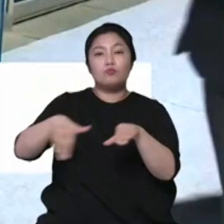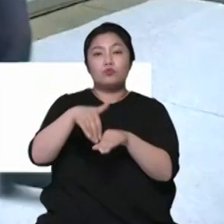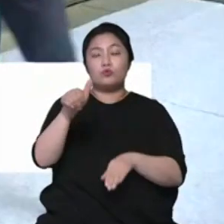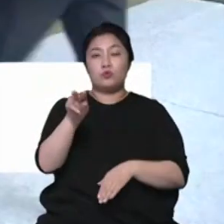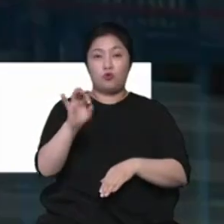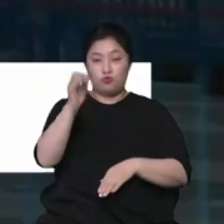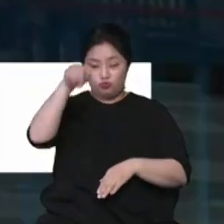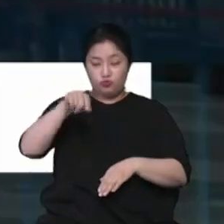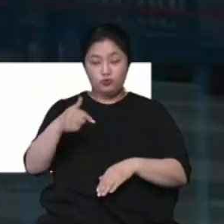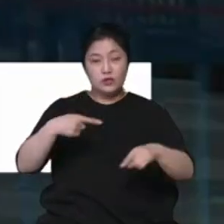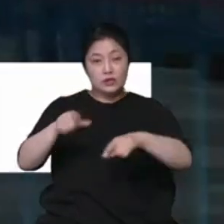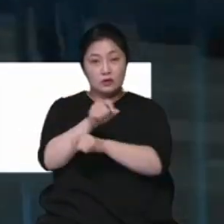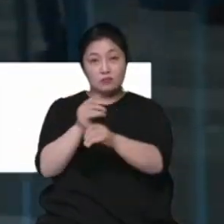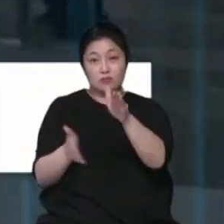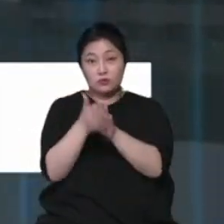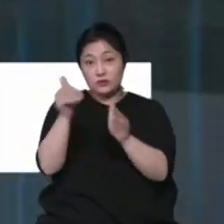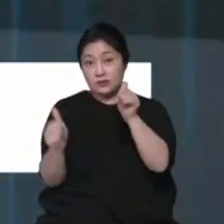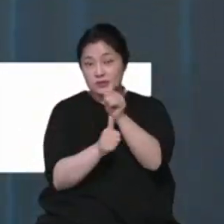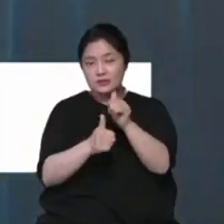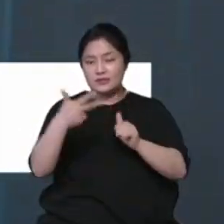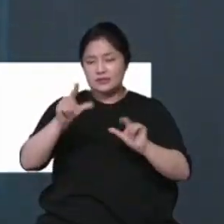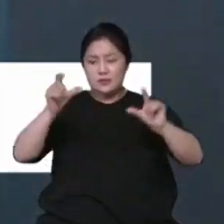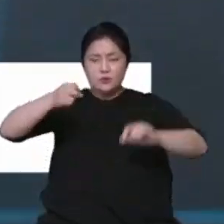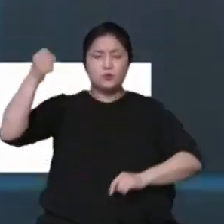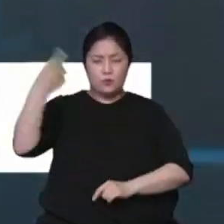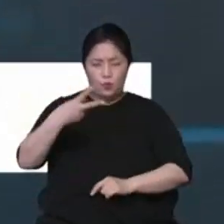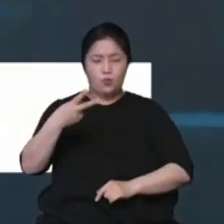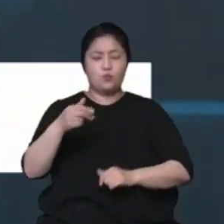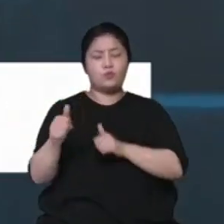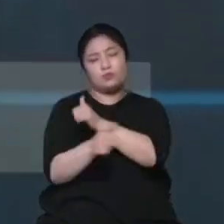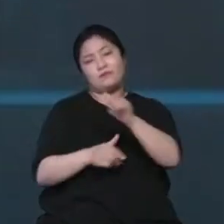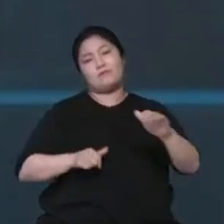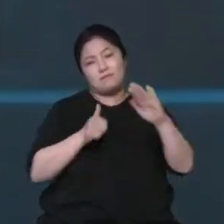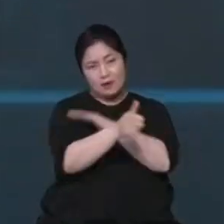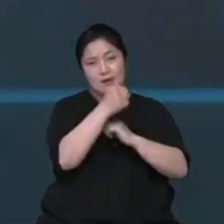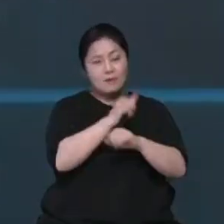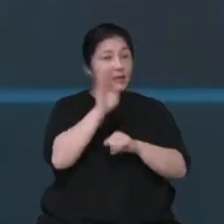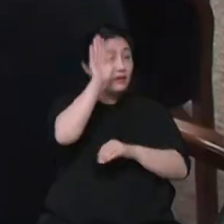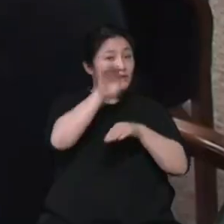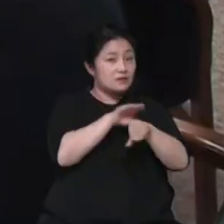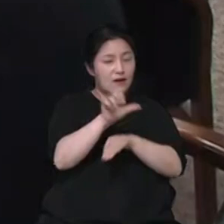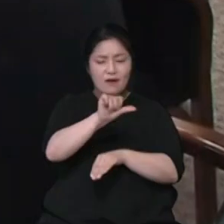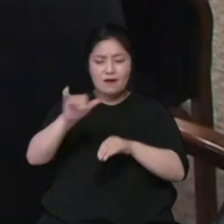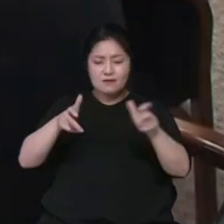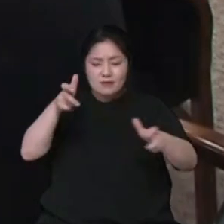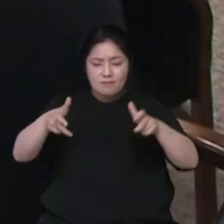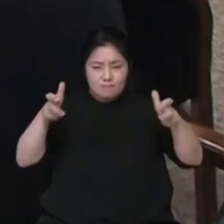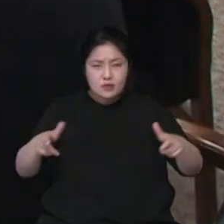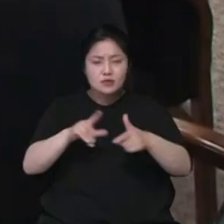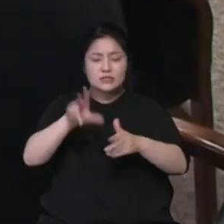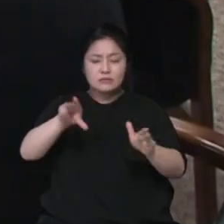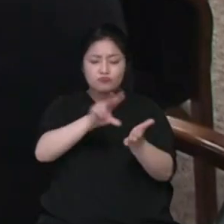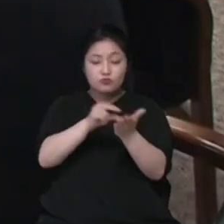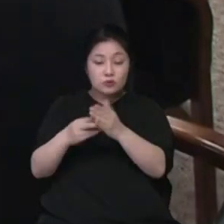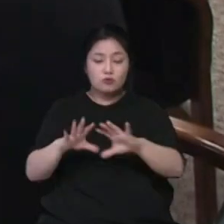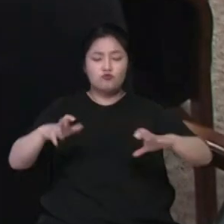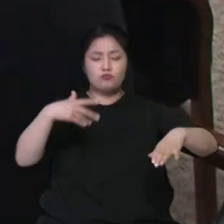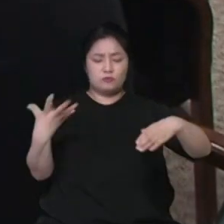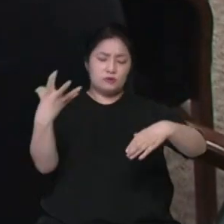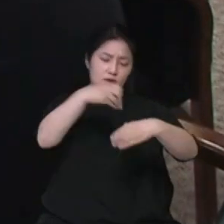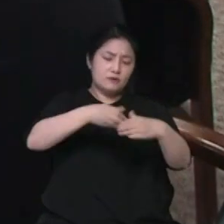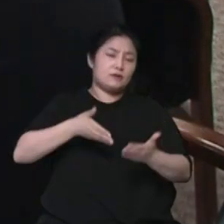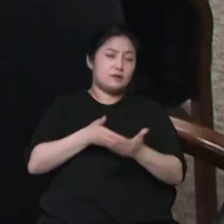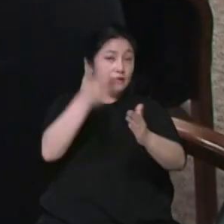문영훈 행정부시장은 오는 7일에도 다시 한번 인수위를 방문해 미래차와 AI 단지 조성 등 현안의 국정과제